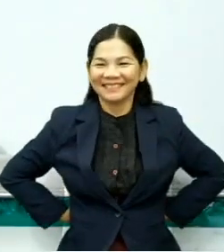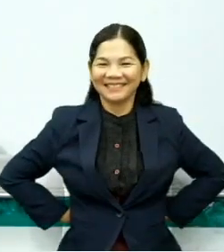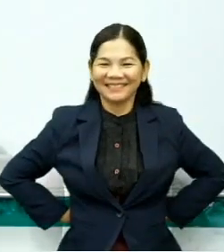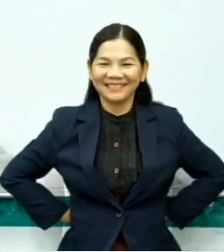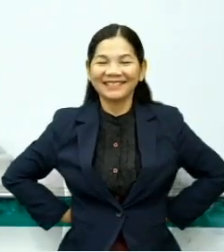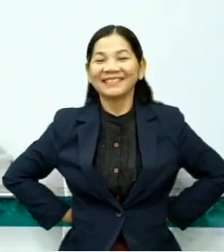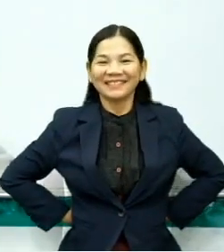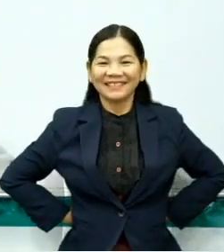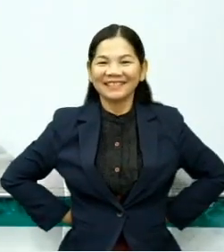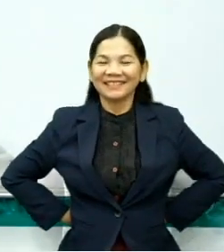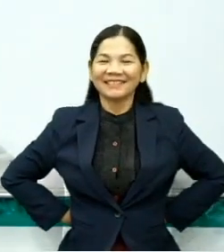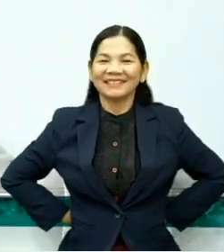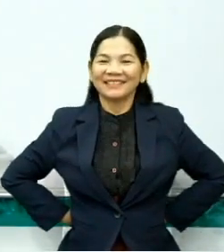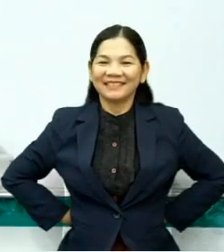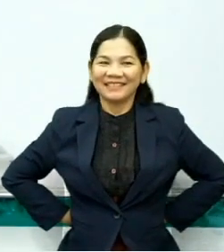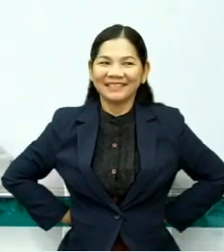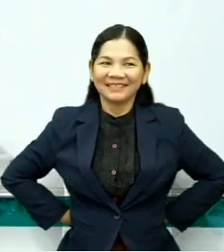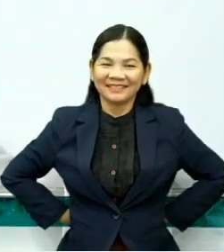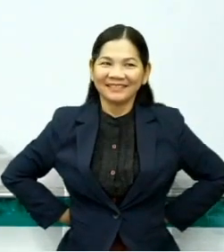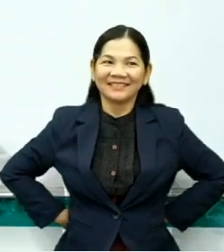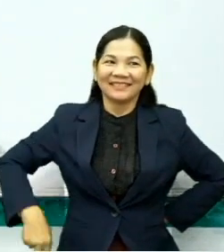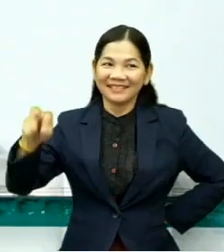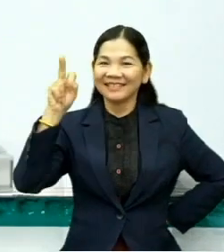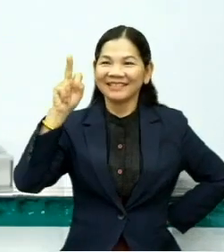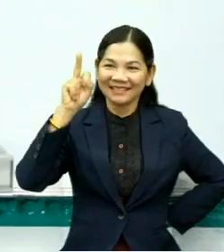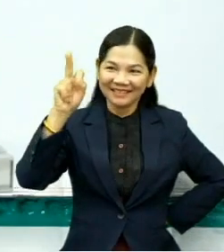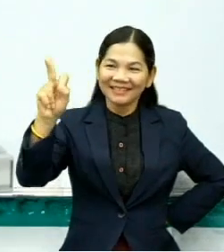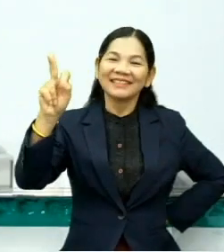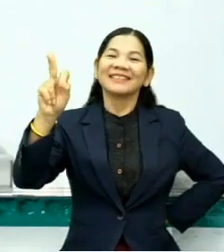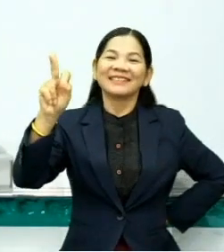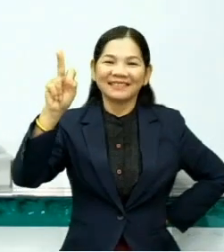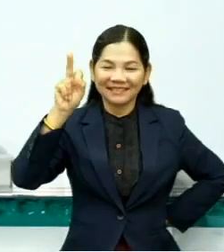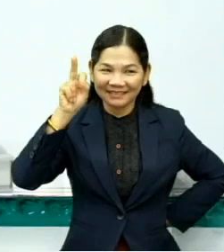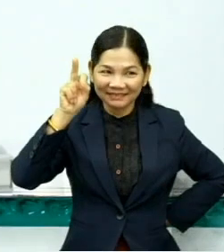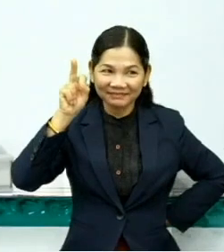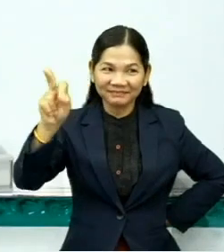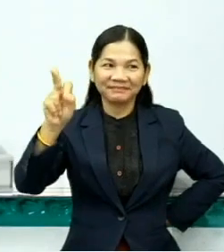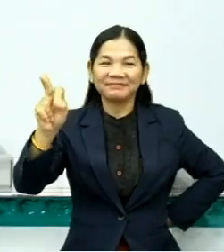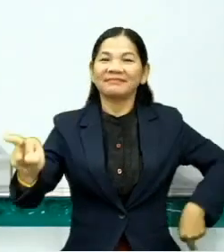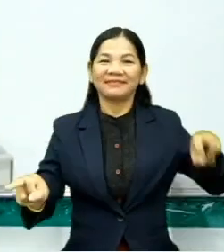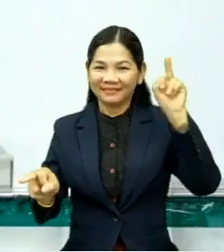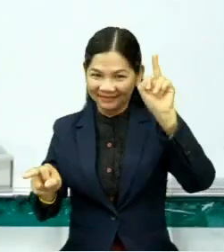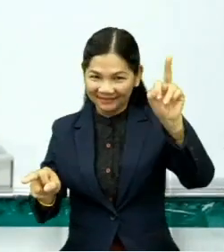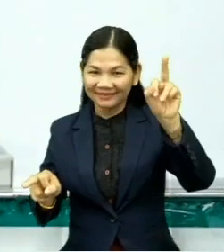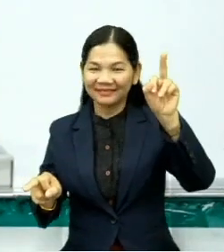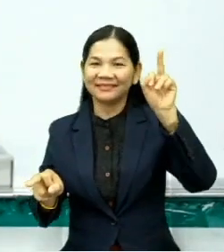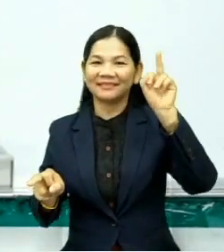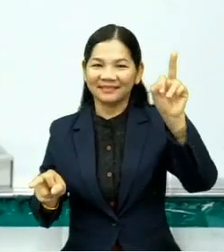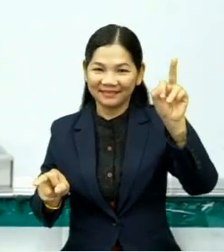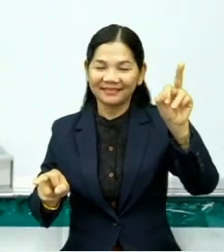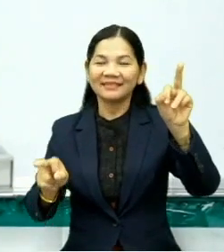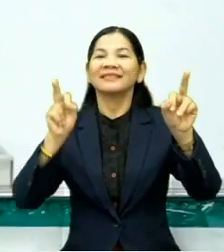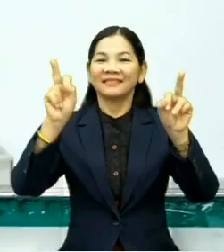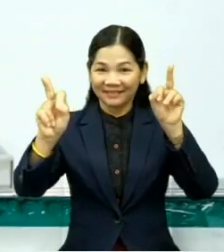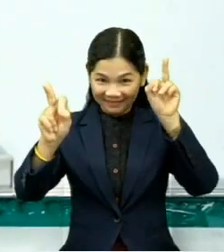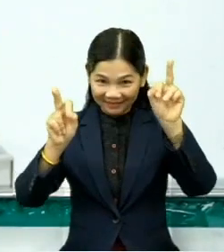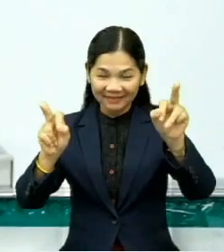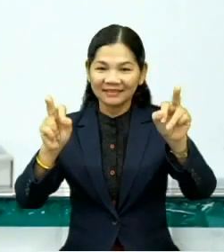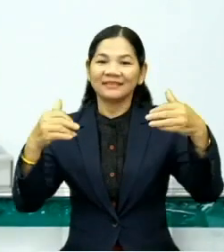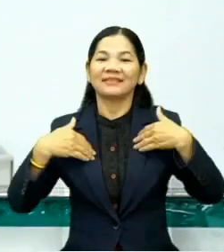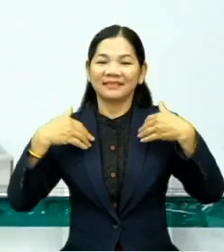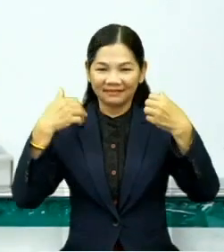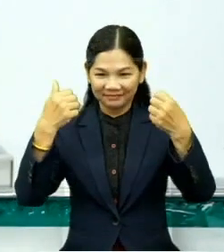ណ្ដាលនៅឯណានៅឯណា Nơi ai nâng sốc